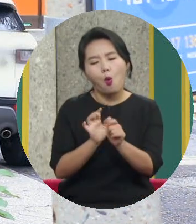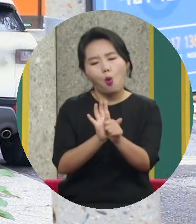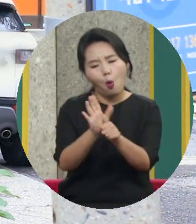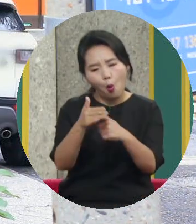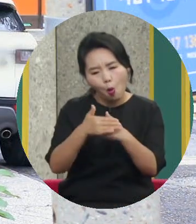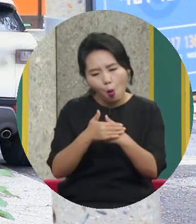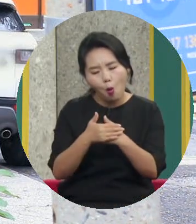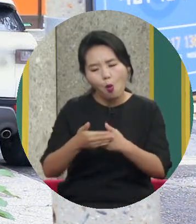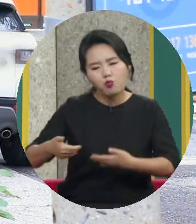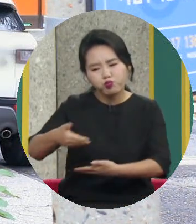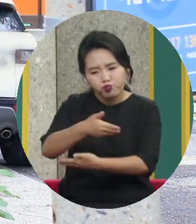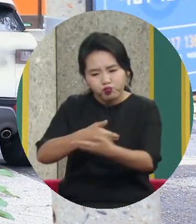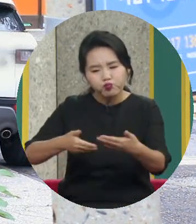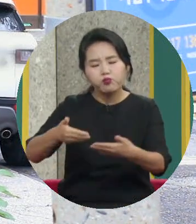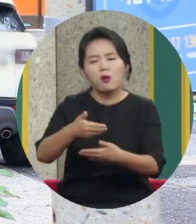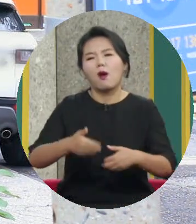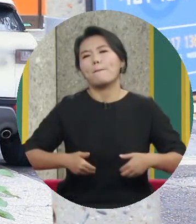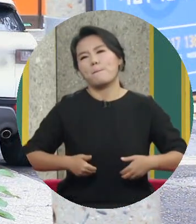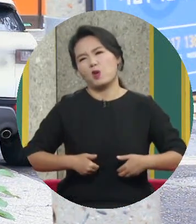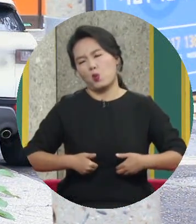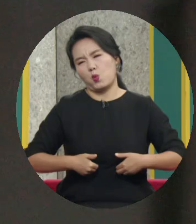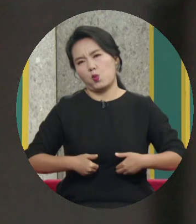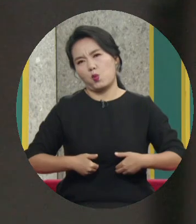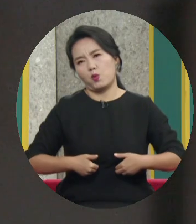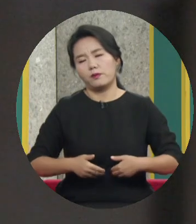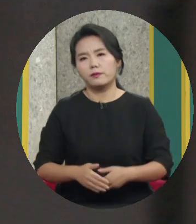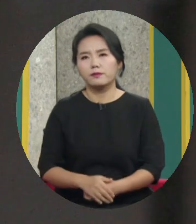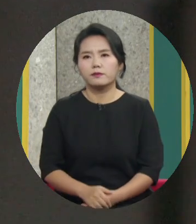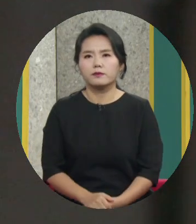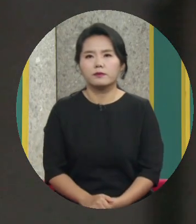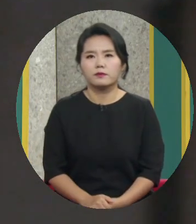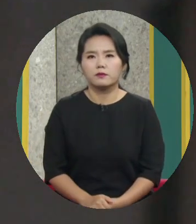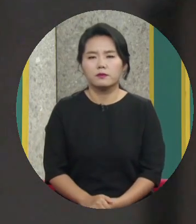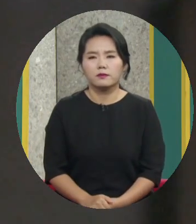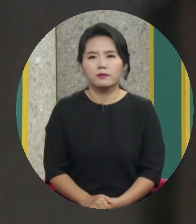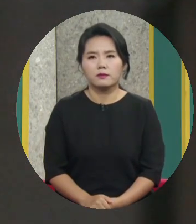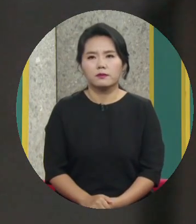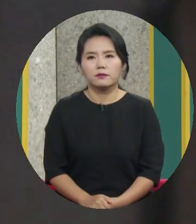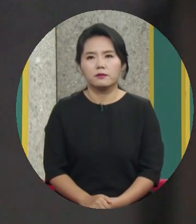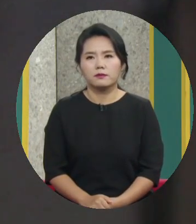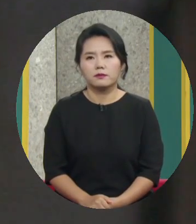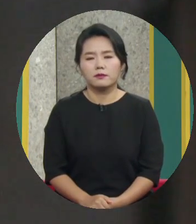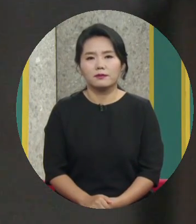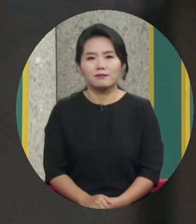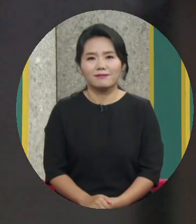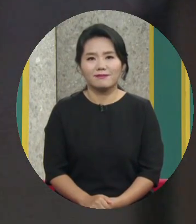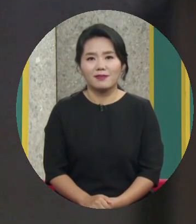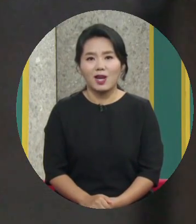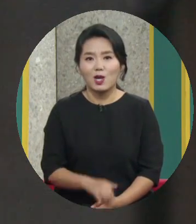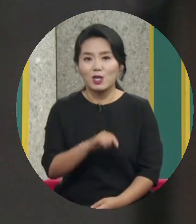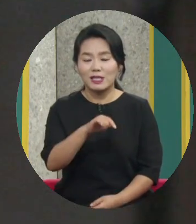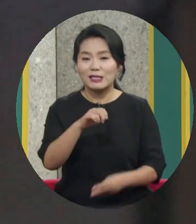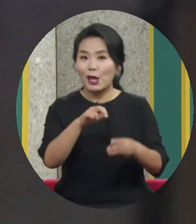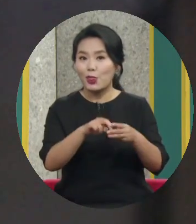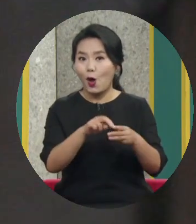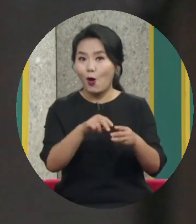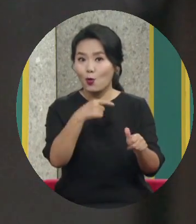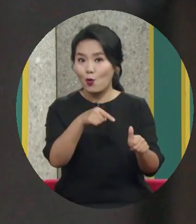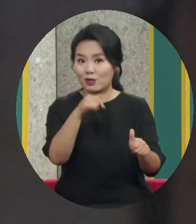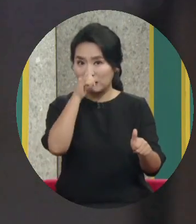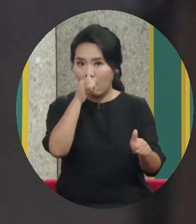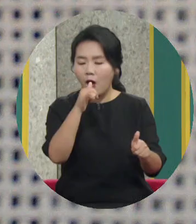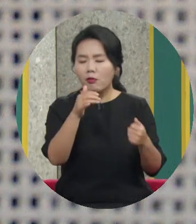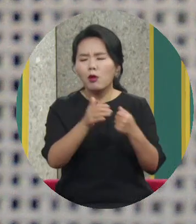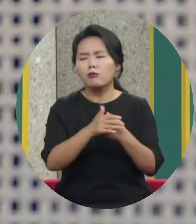같이 생활하고 같이 키워줘야 되는 거거든요. 그래서 이제 이런 방과 후 제도가 있다라는 게 되게 우리한테는